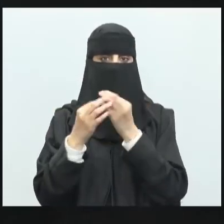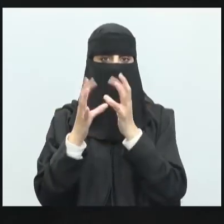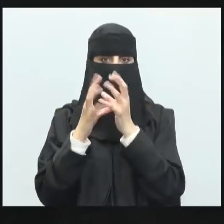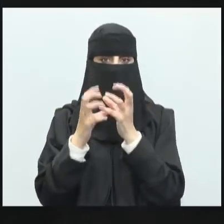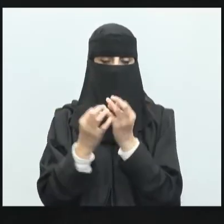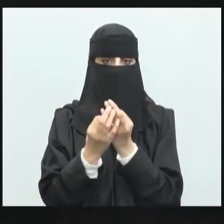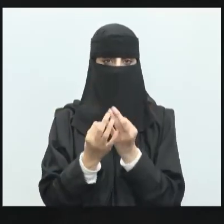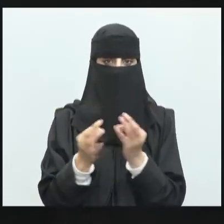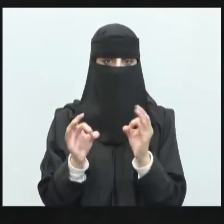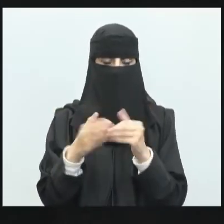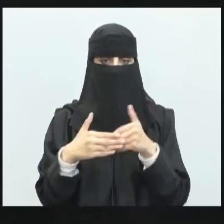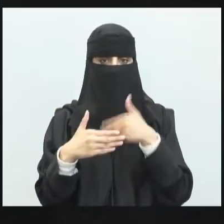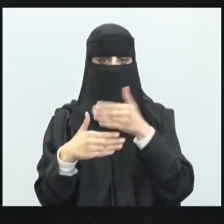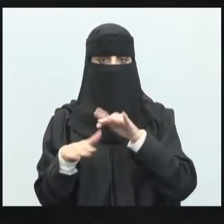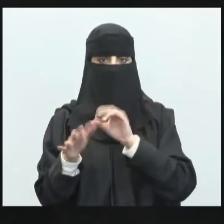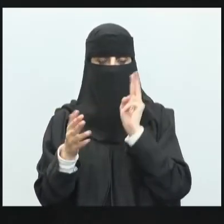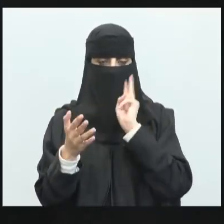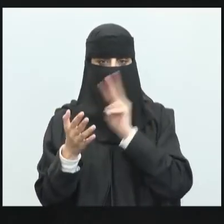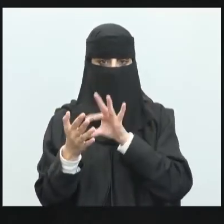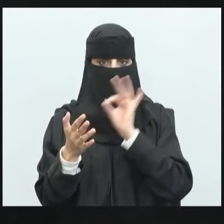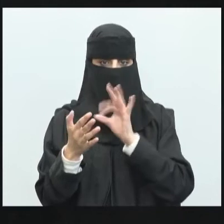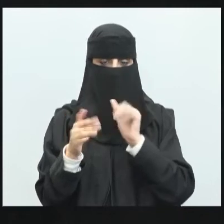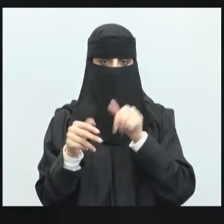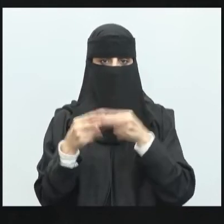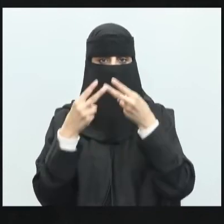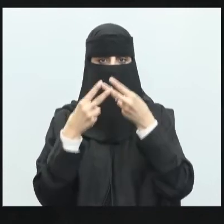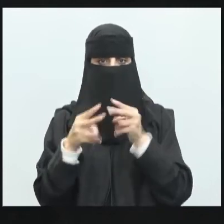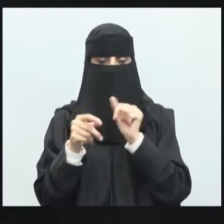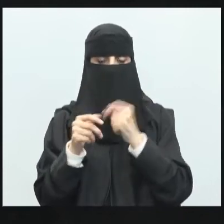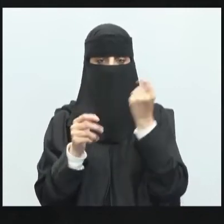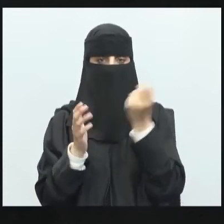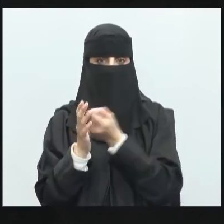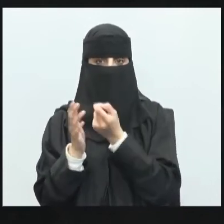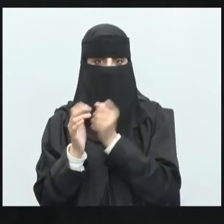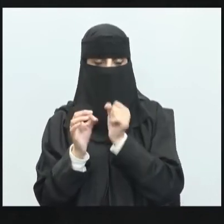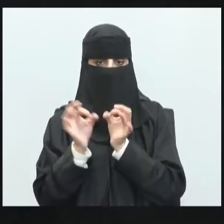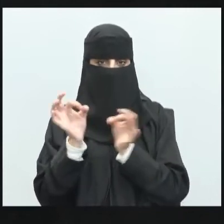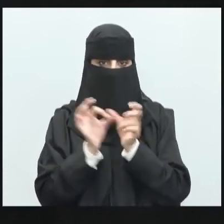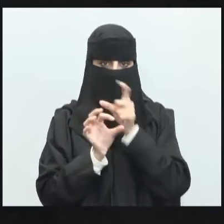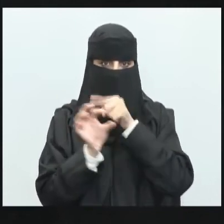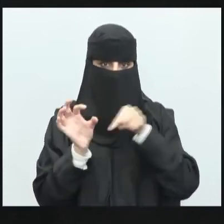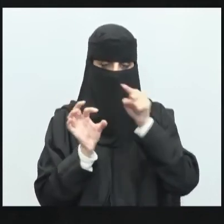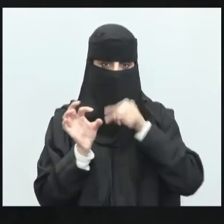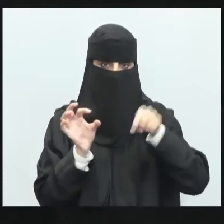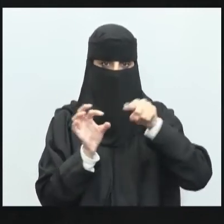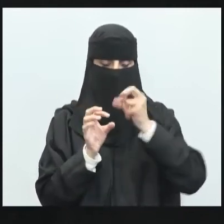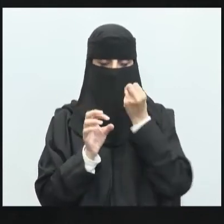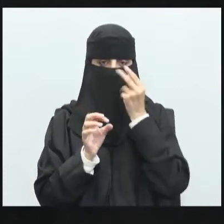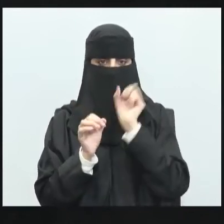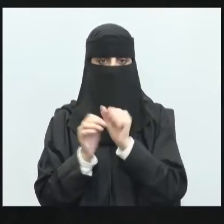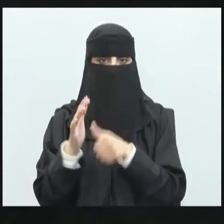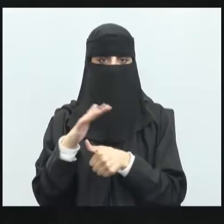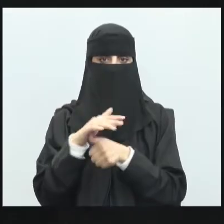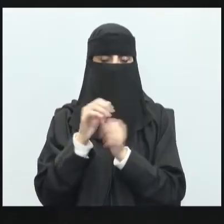استخراجها بامكانك الان ان تقوم برسم خريطه معرفيه لافكار النص